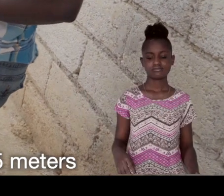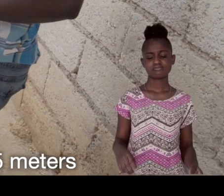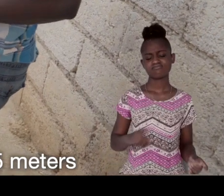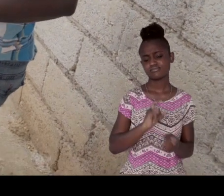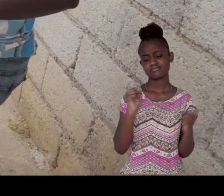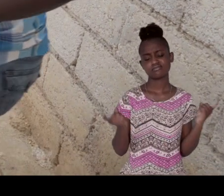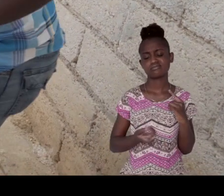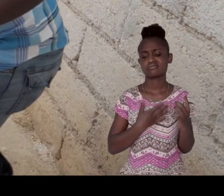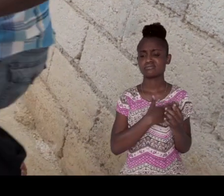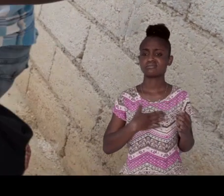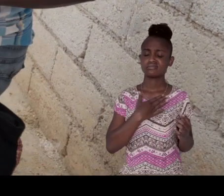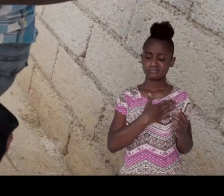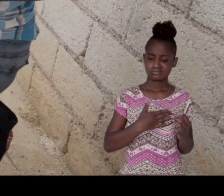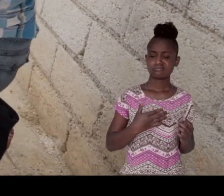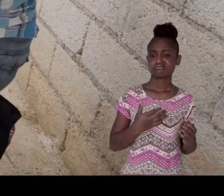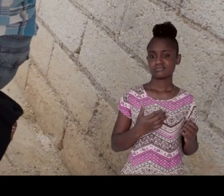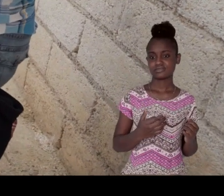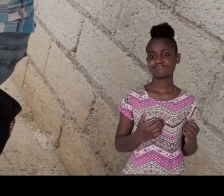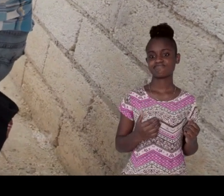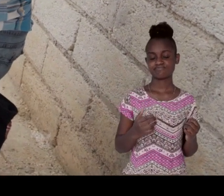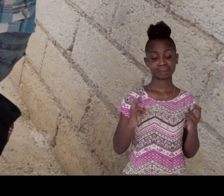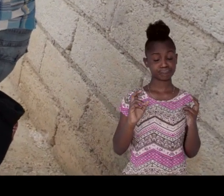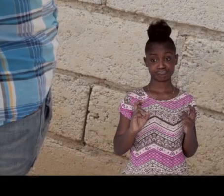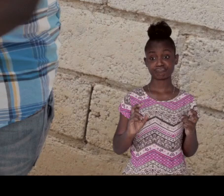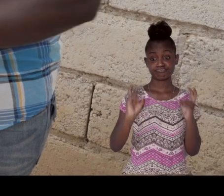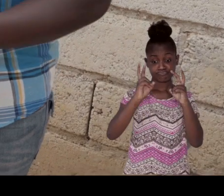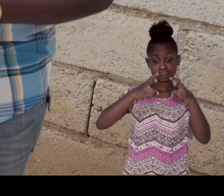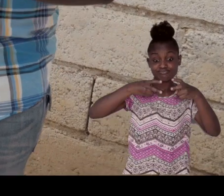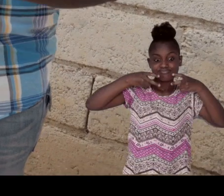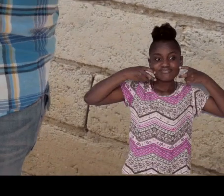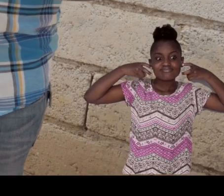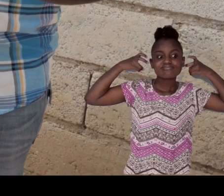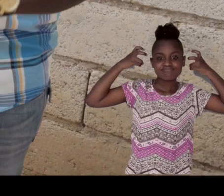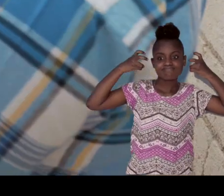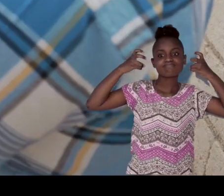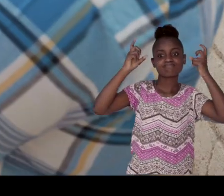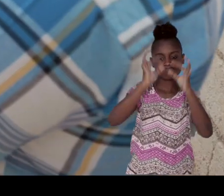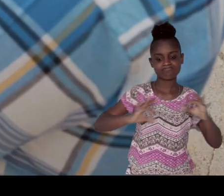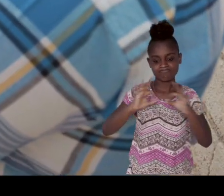obligé. Changer comportement dans société.